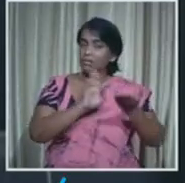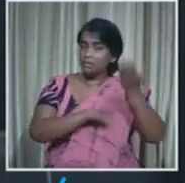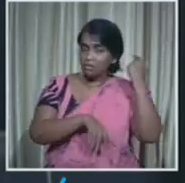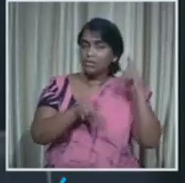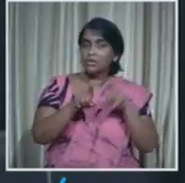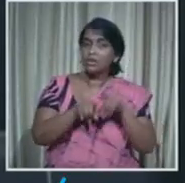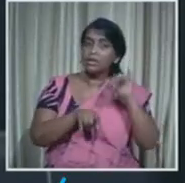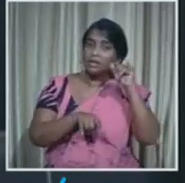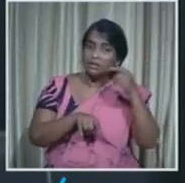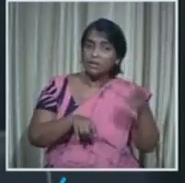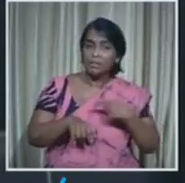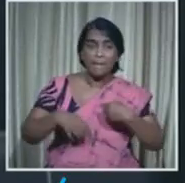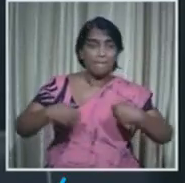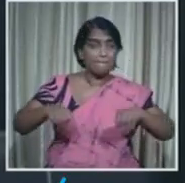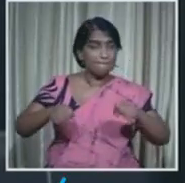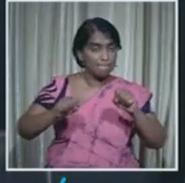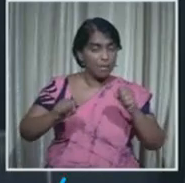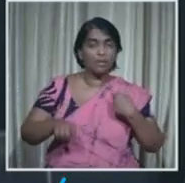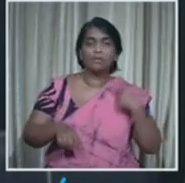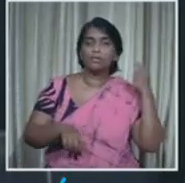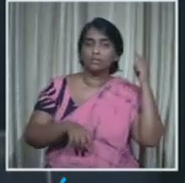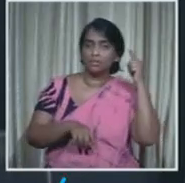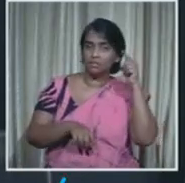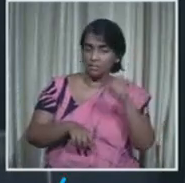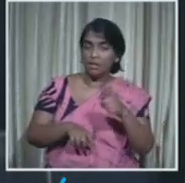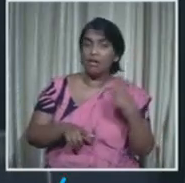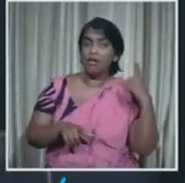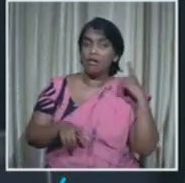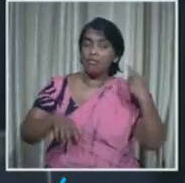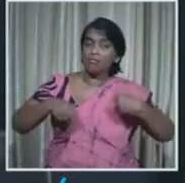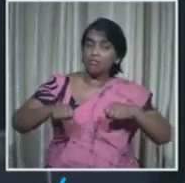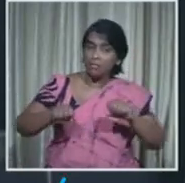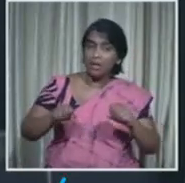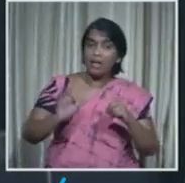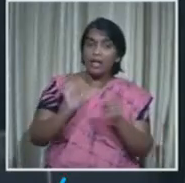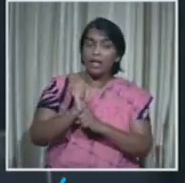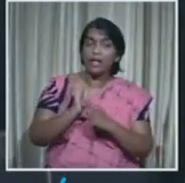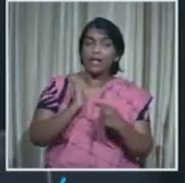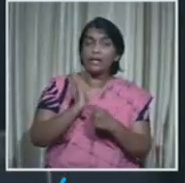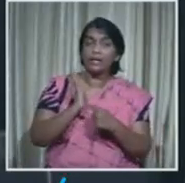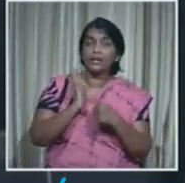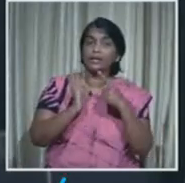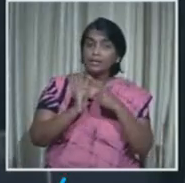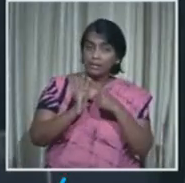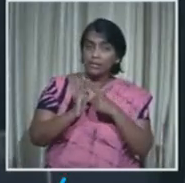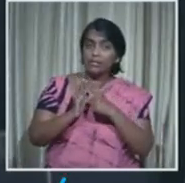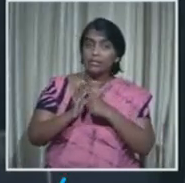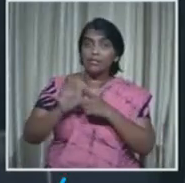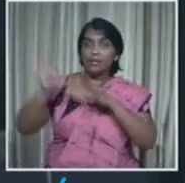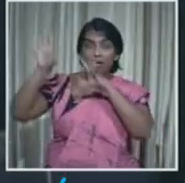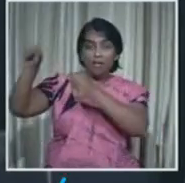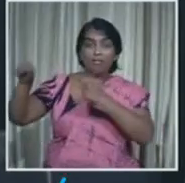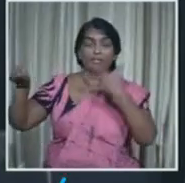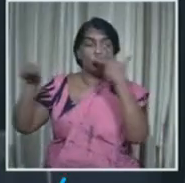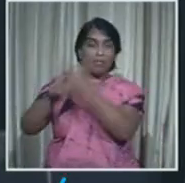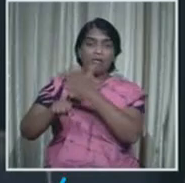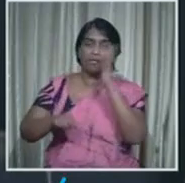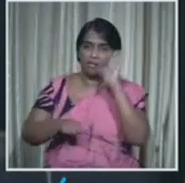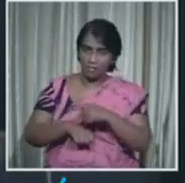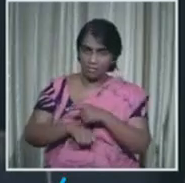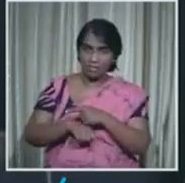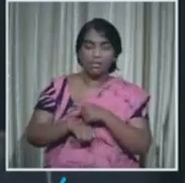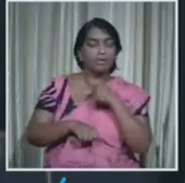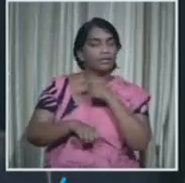සමහර දවස්වල අපේ මෝටර් සයිකල් ගිහිල්ලා සෙබළු පැදගෙන ගිහිල්ලා එල්ටීටී පැත්තට ගිහිල්ලා එල්ටීටීකෙන් අල්ලගෙන මරපු අවස්ථාත් තියෙනවා.